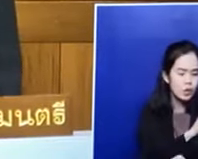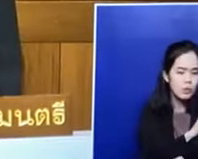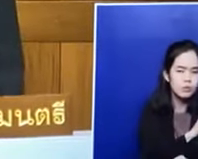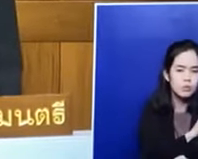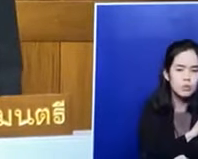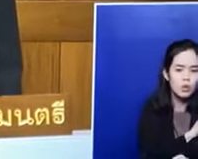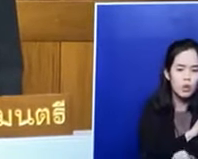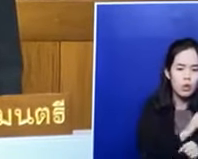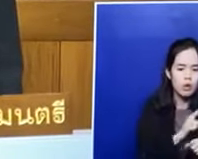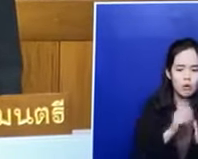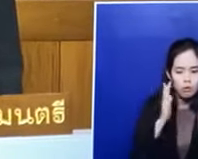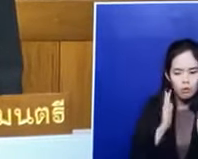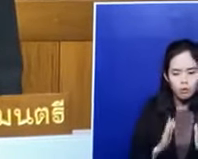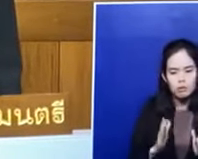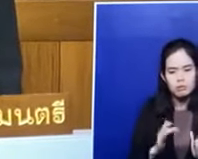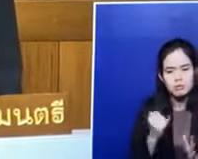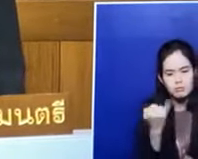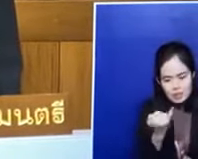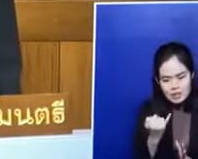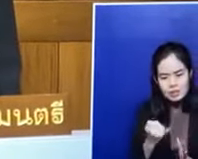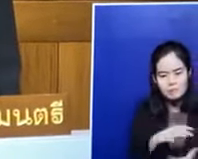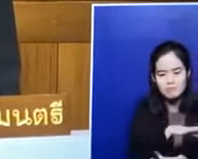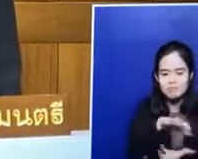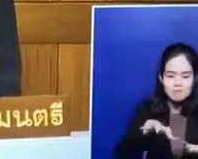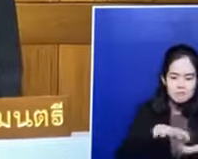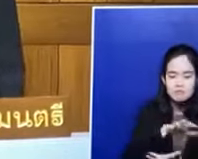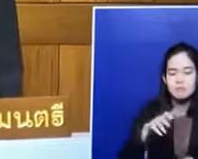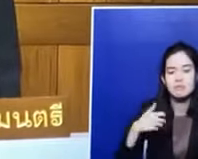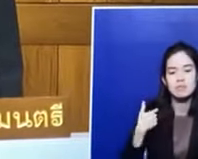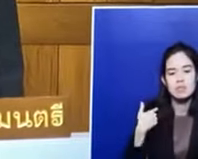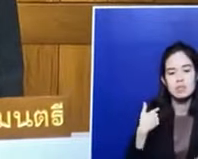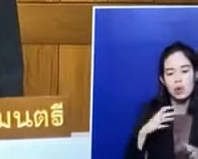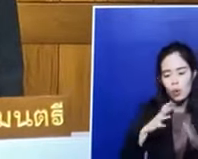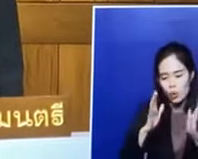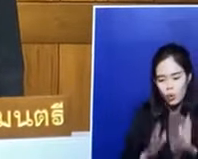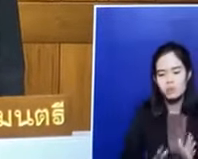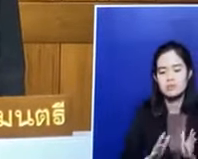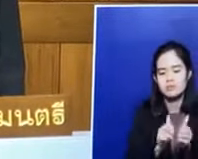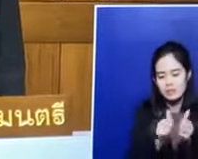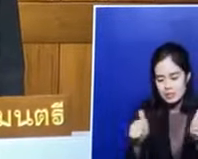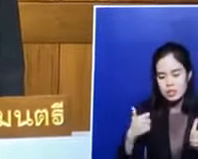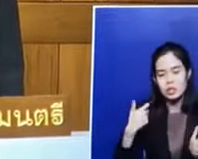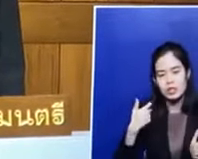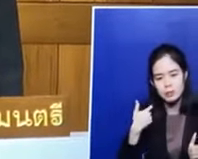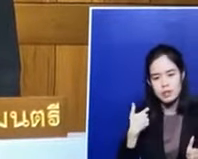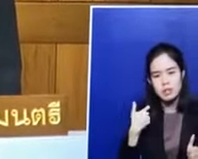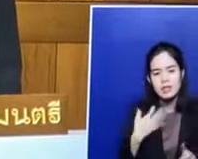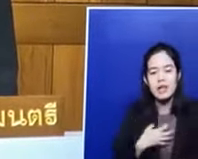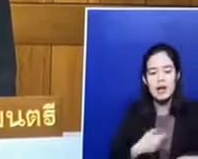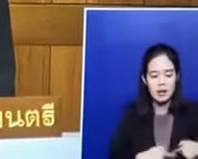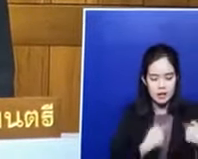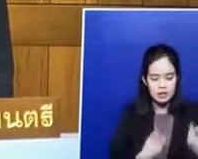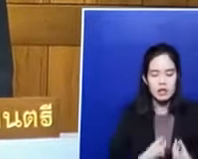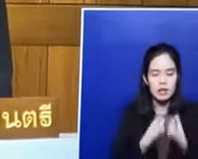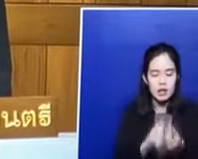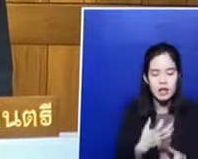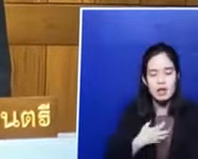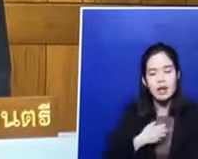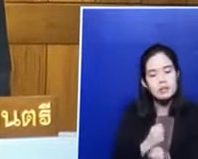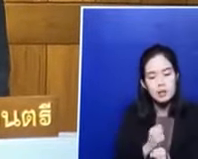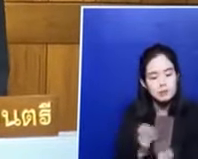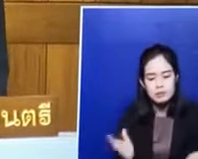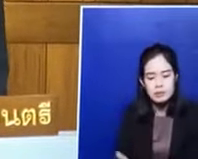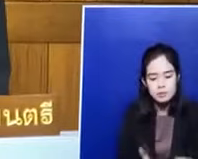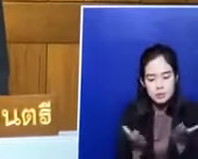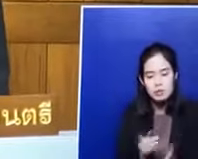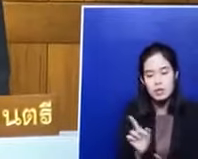ยชน์ไม่ว่าจะอะไรก็แล้วแต่มันต้องมีนะครับมันมีคนไม่ดีอยู่ในทุกองค์กรนั่นแหละเราต้องทำยังไงให้คนดีมากกว่าคนไม่ดีแต่ถ้าเ